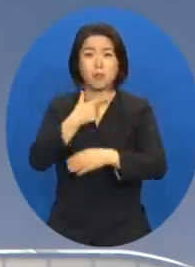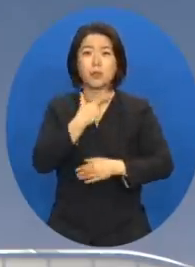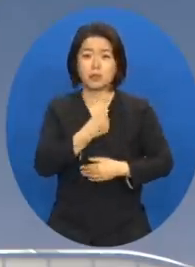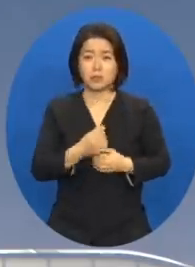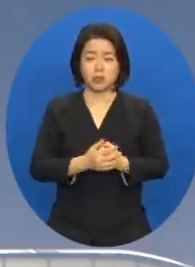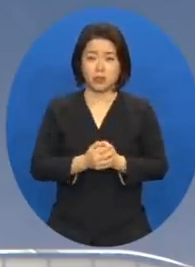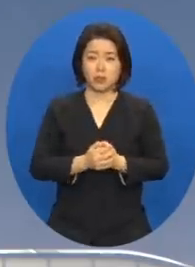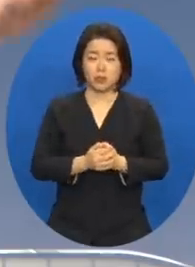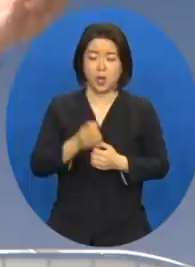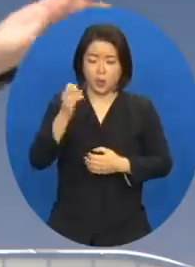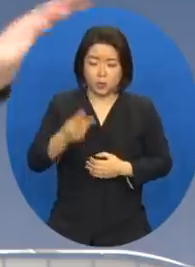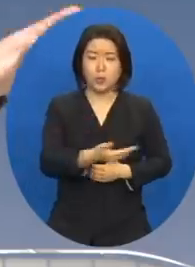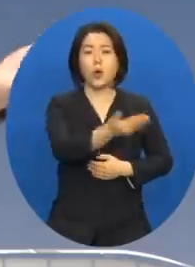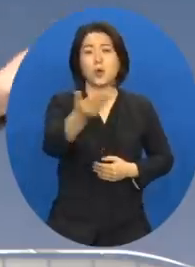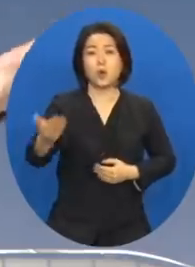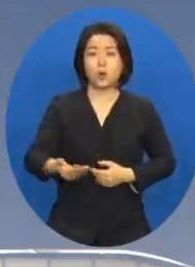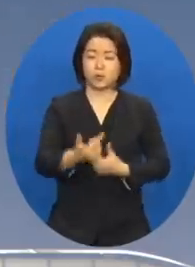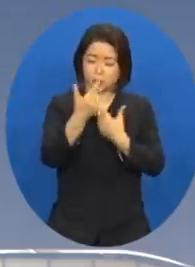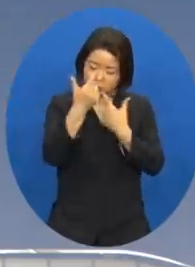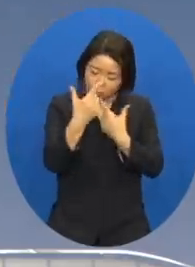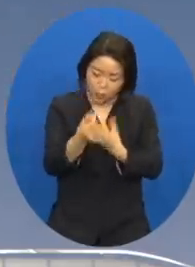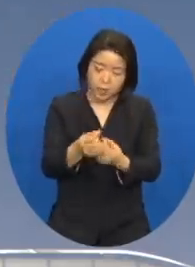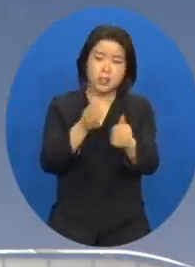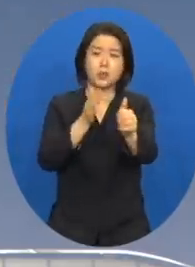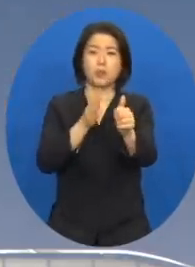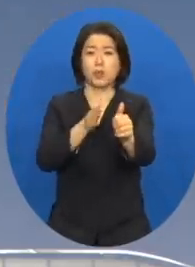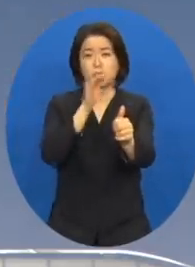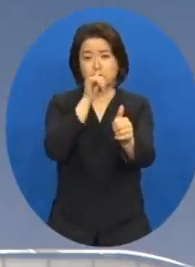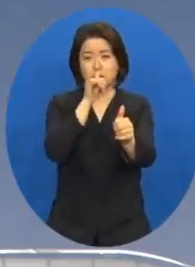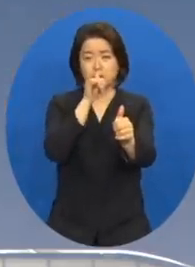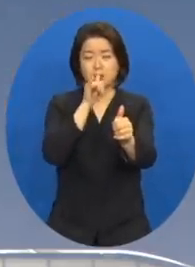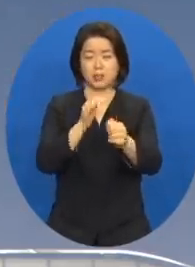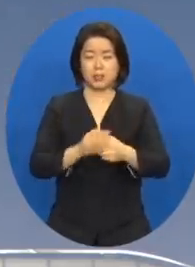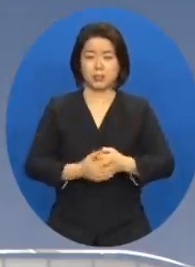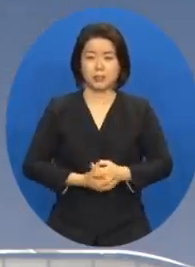그리고 교우들에게 여러분도 그렇게 해보시라고 권하는 거예요.